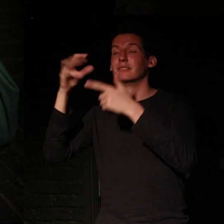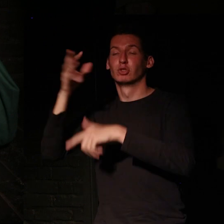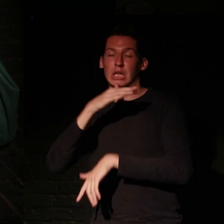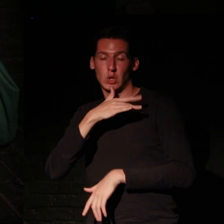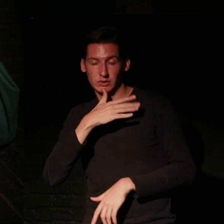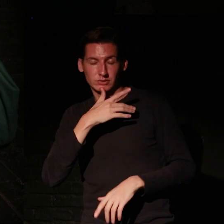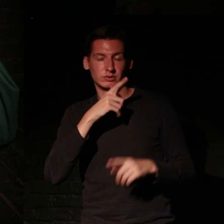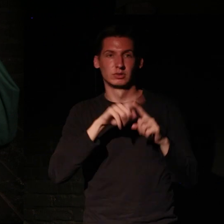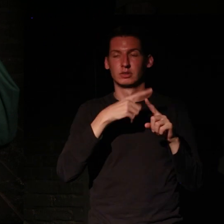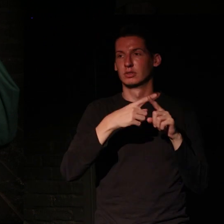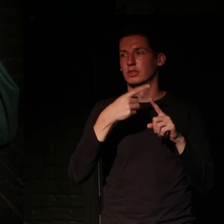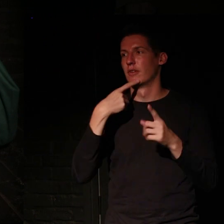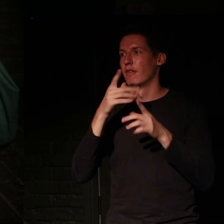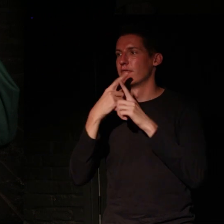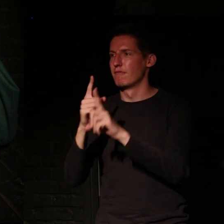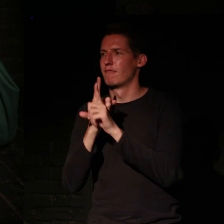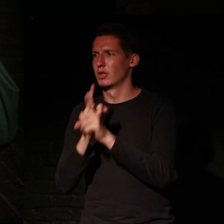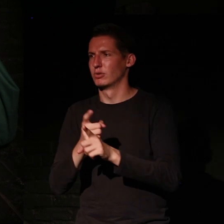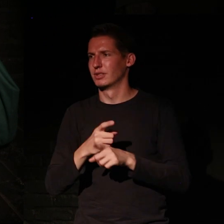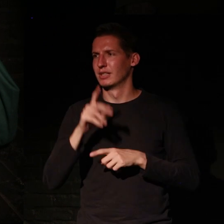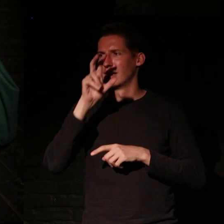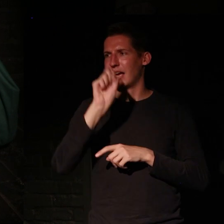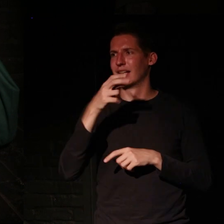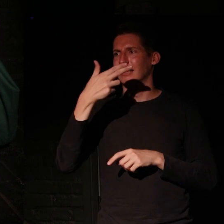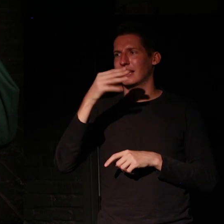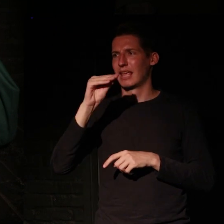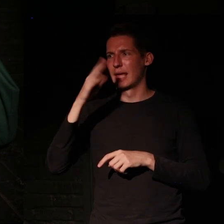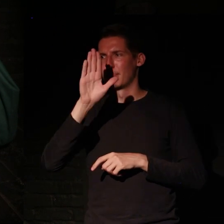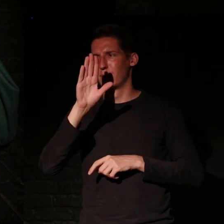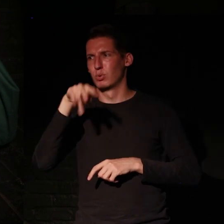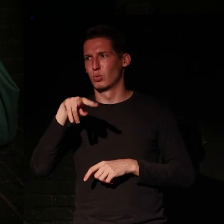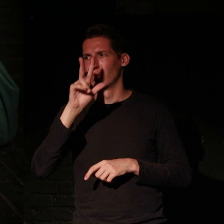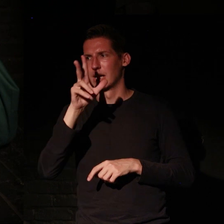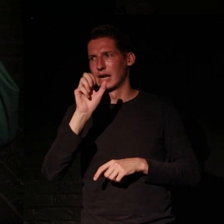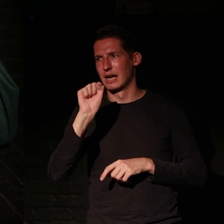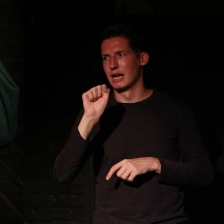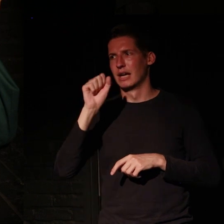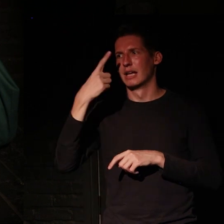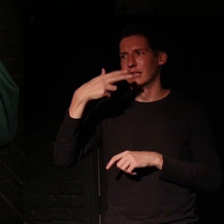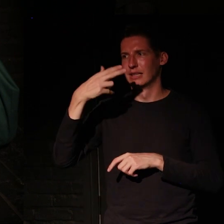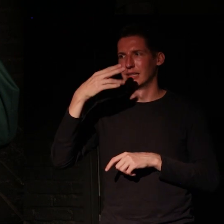więc Nebukadnesar. No i już są różnice.